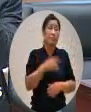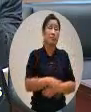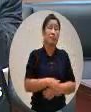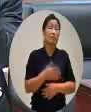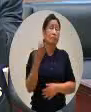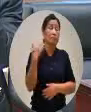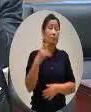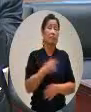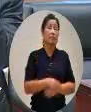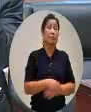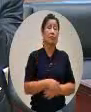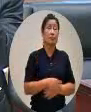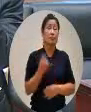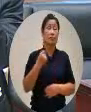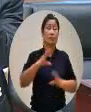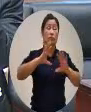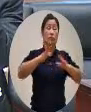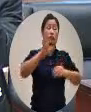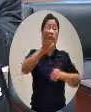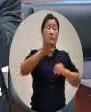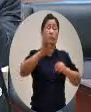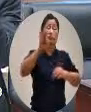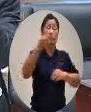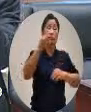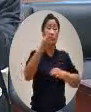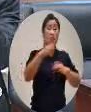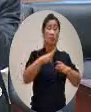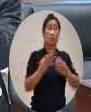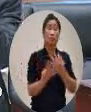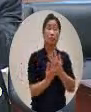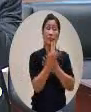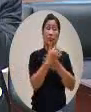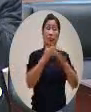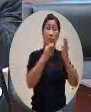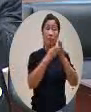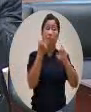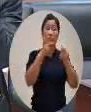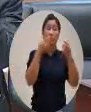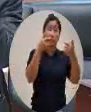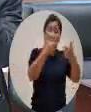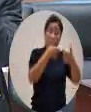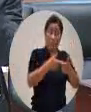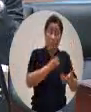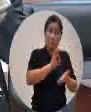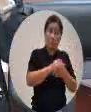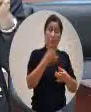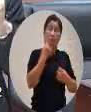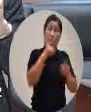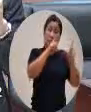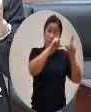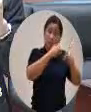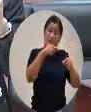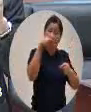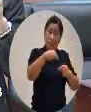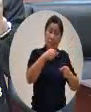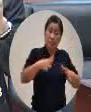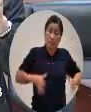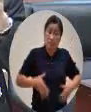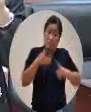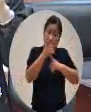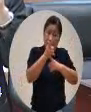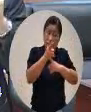長曾經當過那個國有財產局當然國有財產法的適用的對象是不一樣的只是說比照那樣的精神